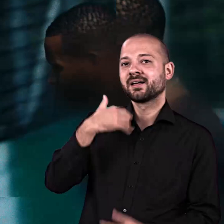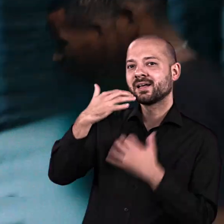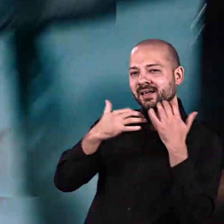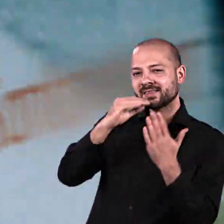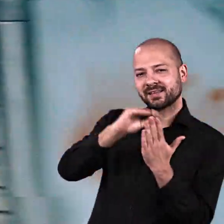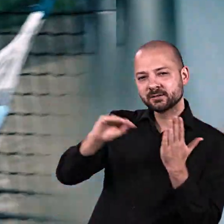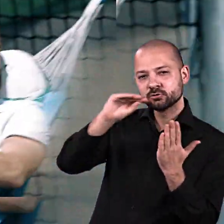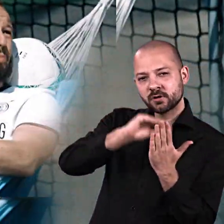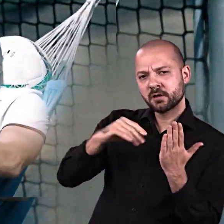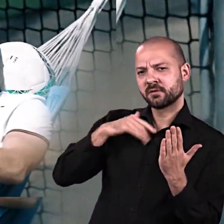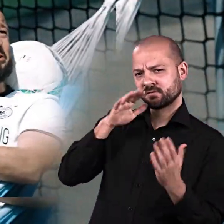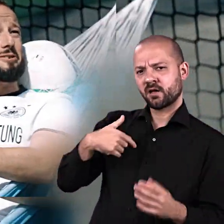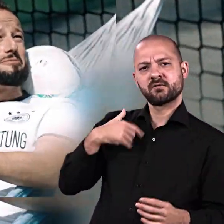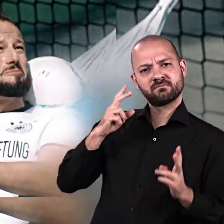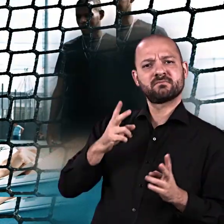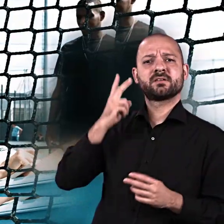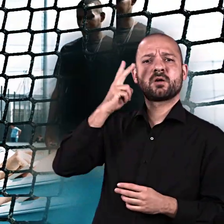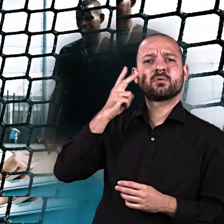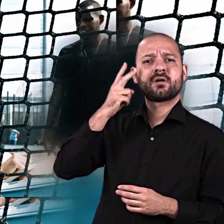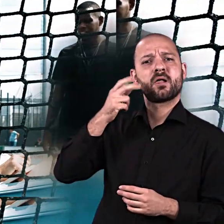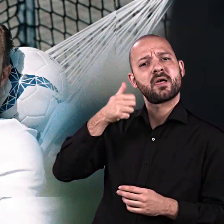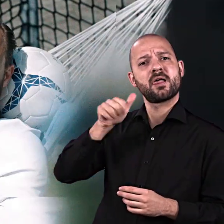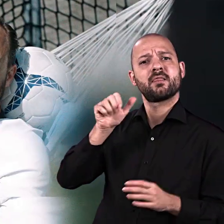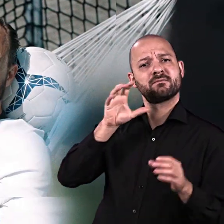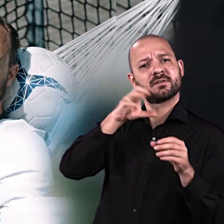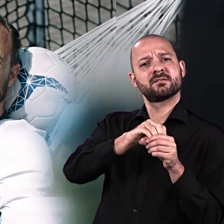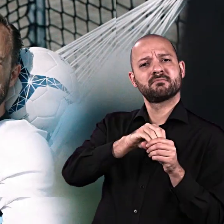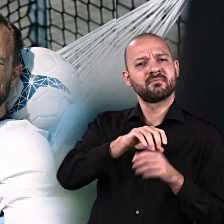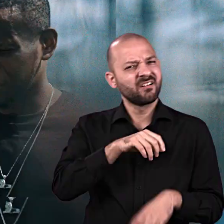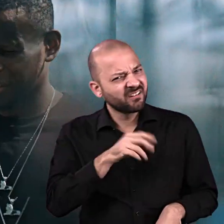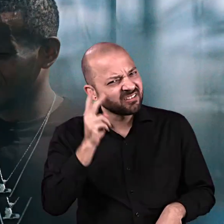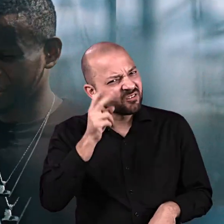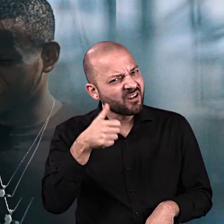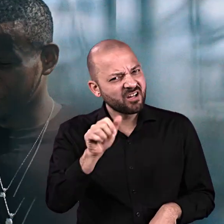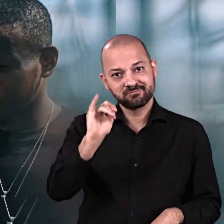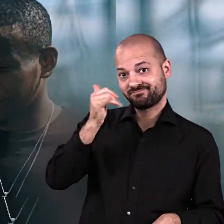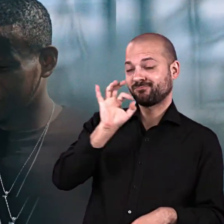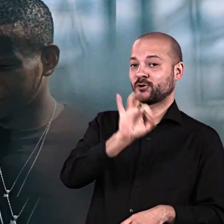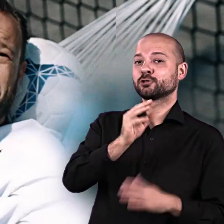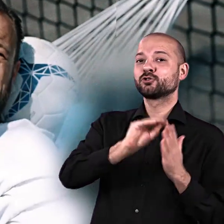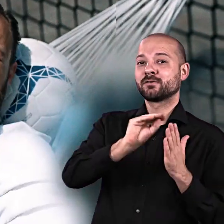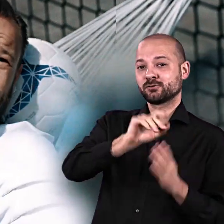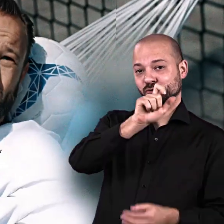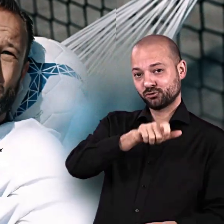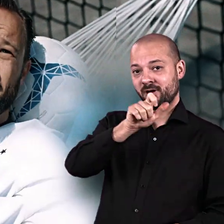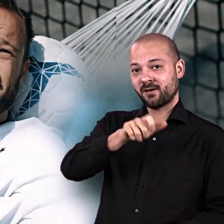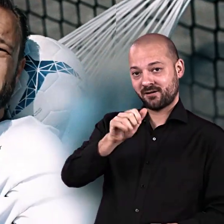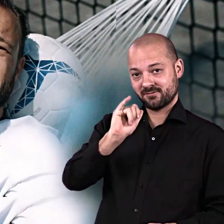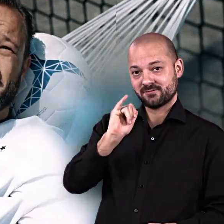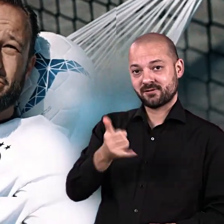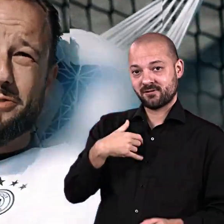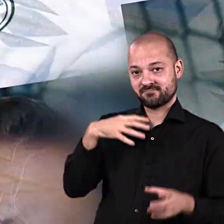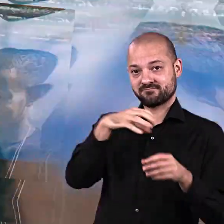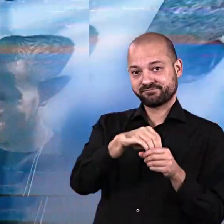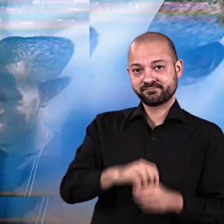Hey, was machst du hier? Ich schreibe ein Gedicht hier. Ich darf das. Ich bin in der Nationalmannschaft. Wie, Nationalspieler? Ja, in der Schriftsteller